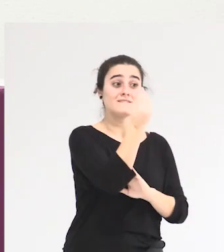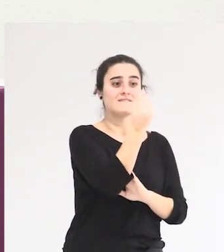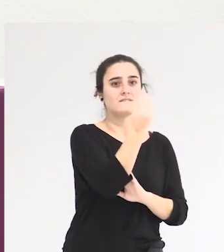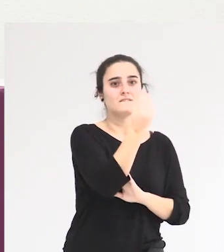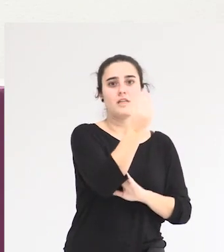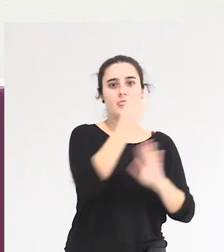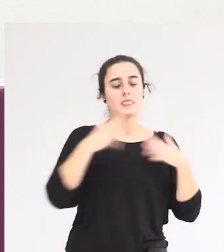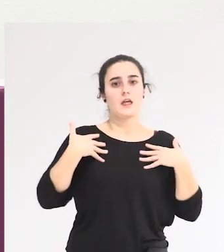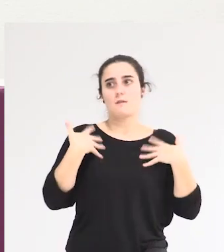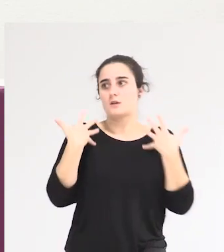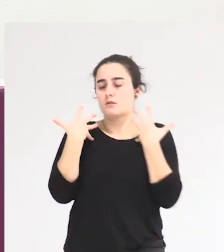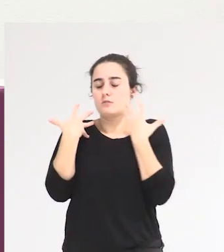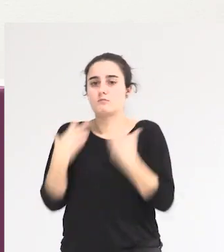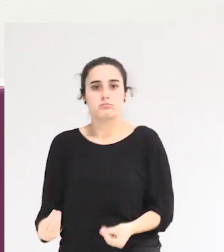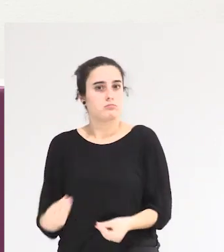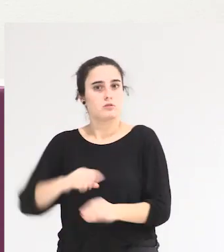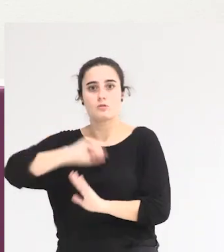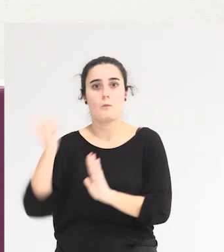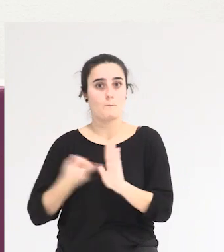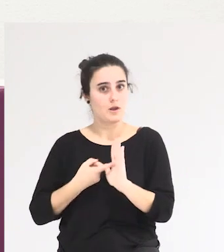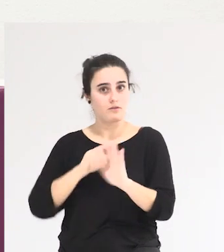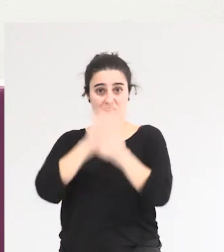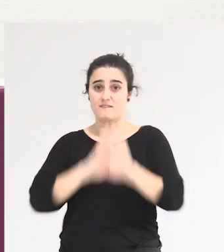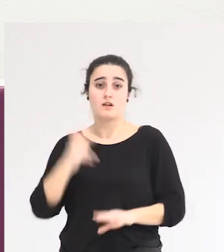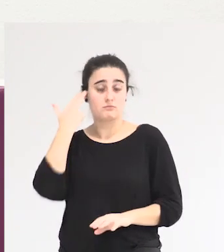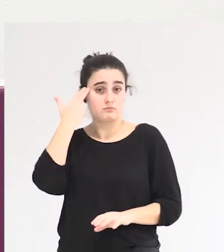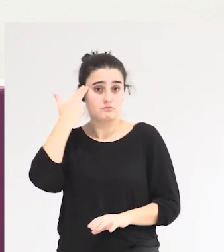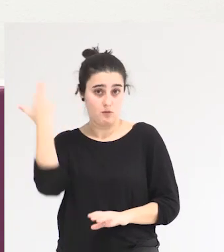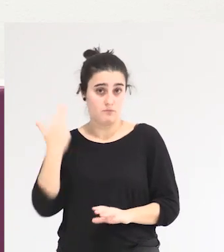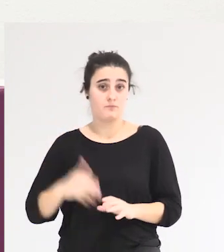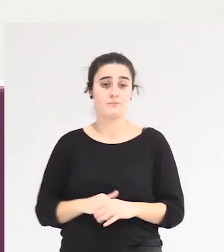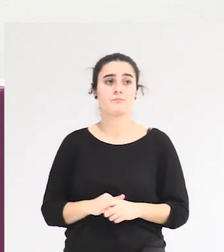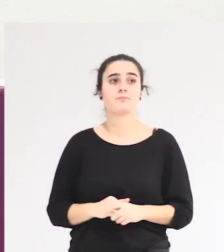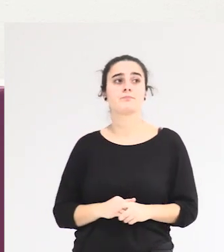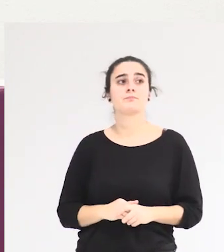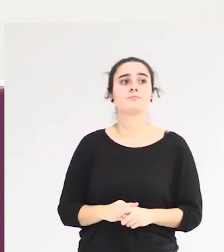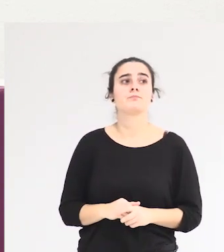iluntasun handienera eta azkenean bere buruaz beste egiteraino, ez?